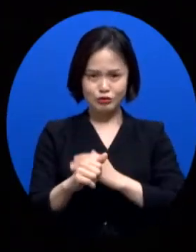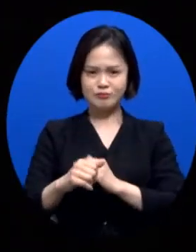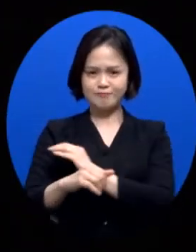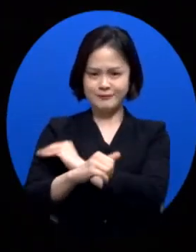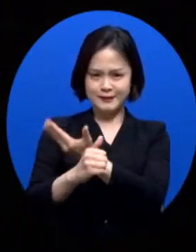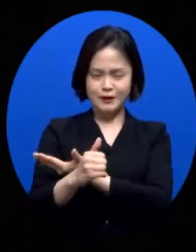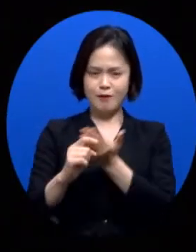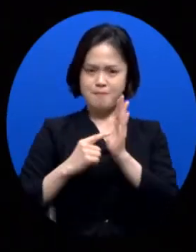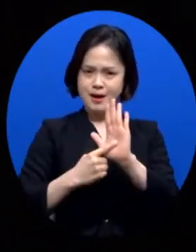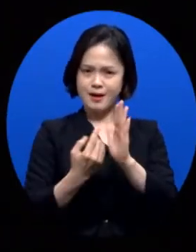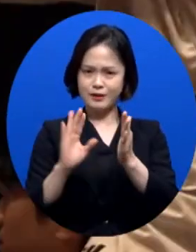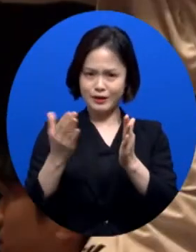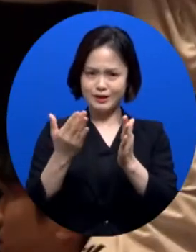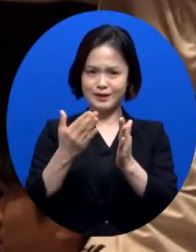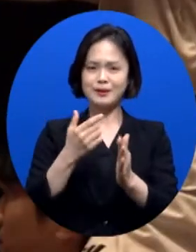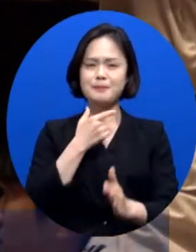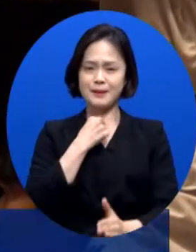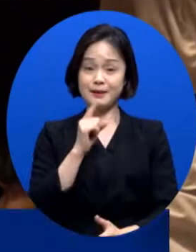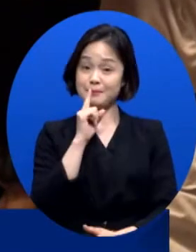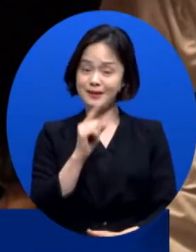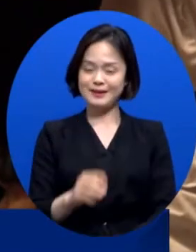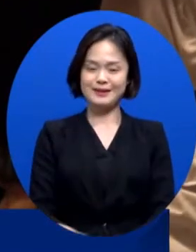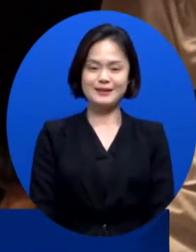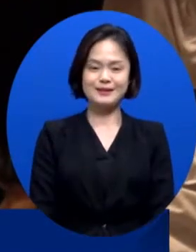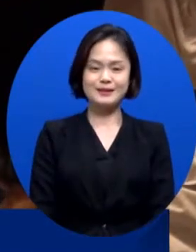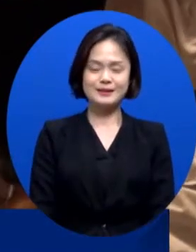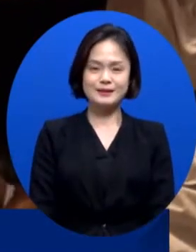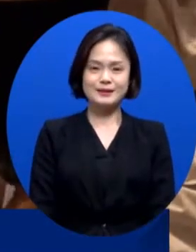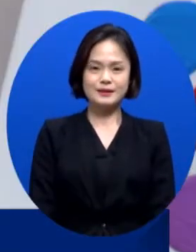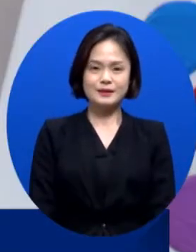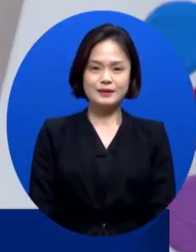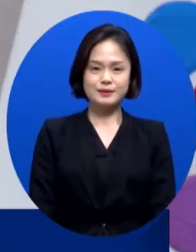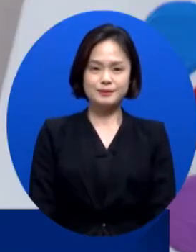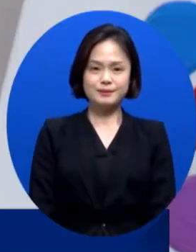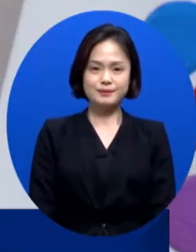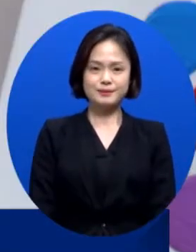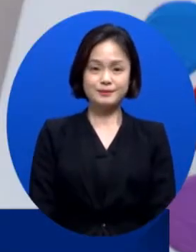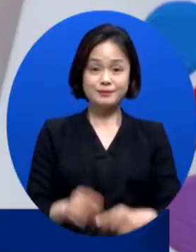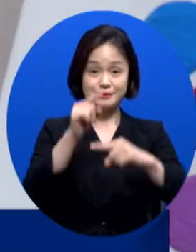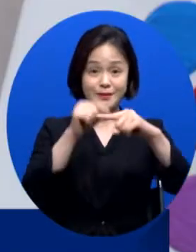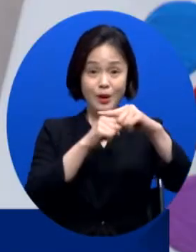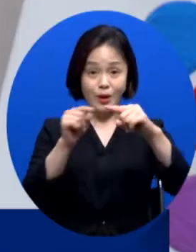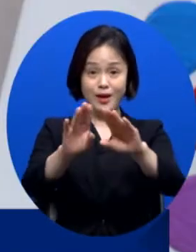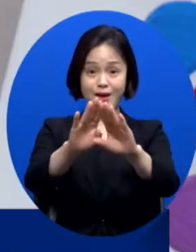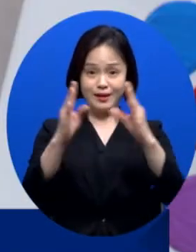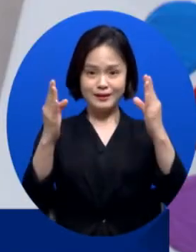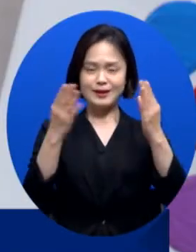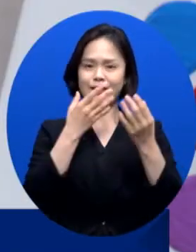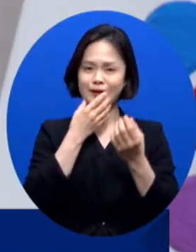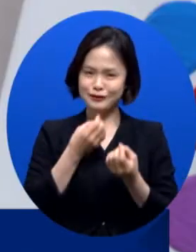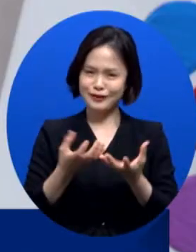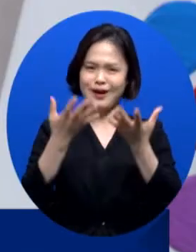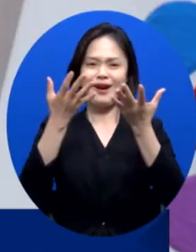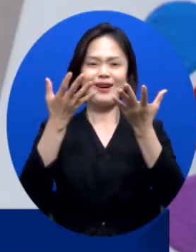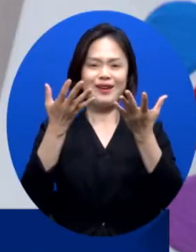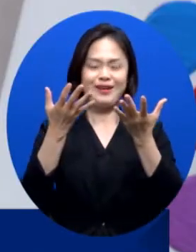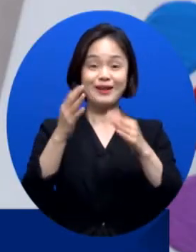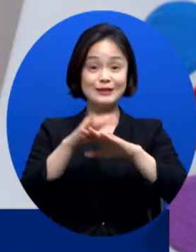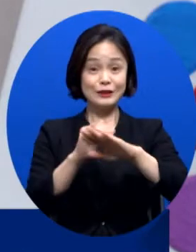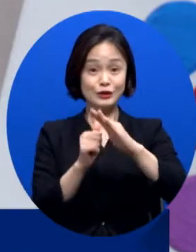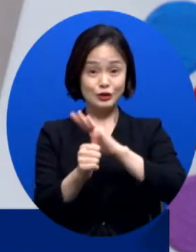기대한다고 전했습니다. 백석대학교 총장배 국제태권도 대회 개최를 축하하며 선수